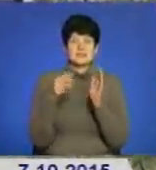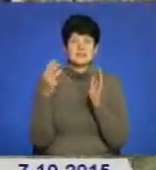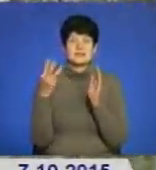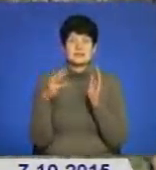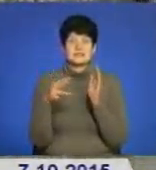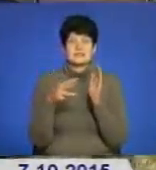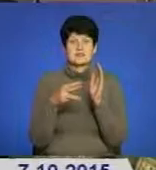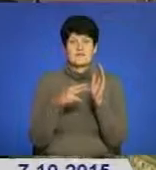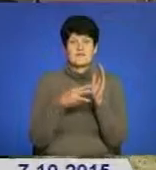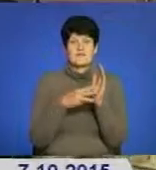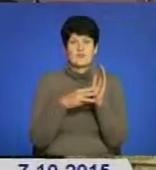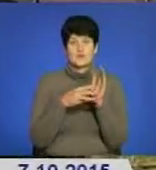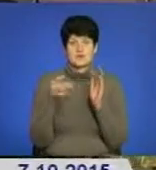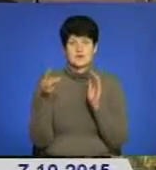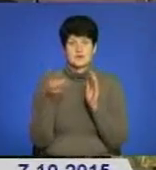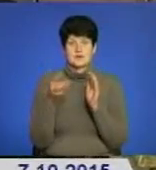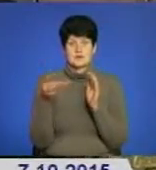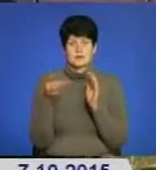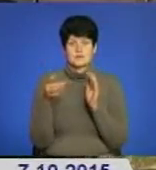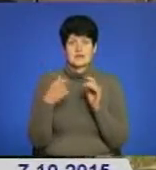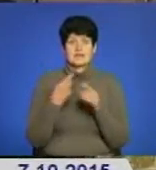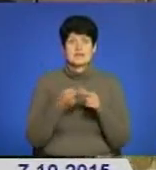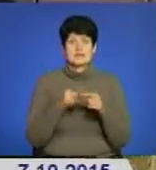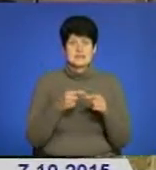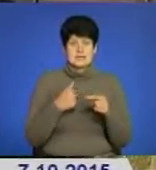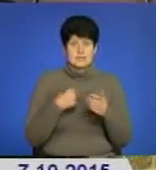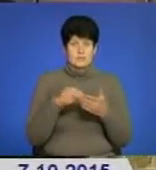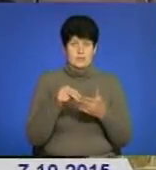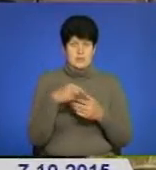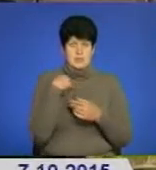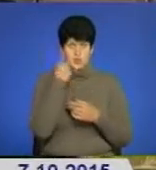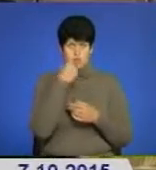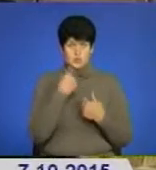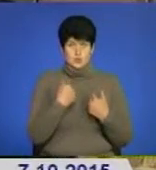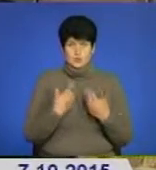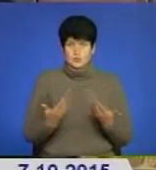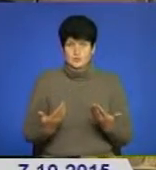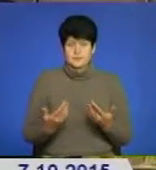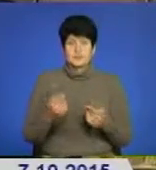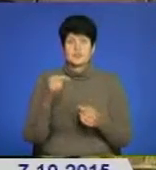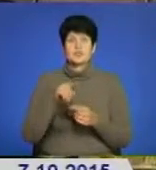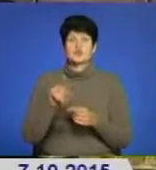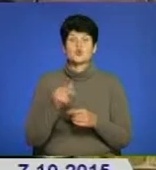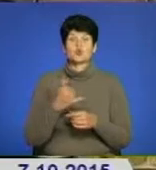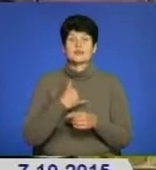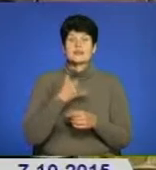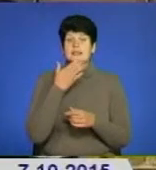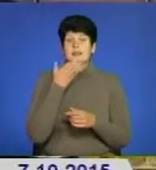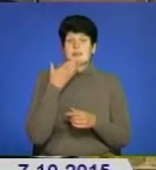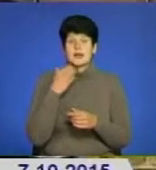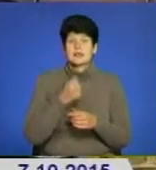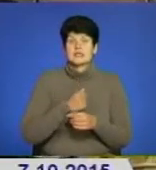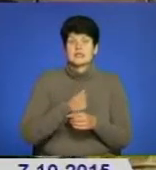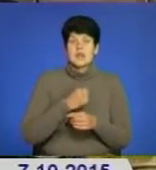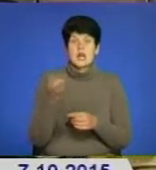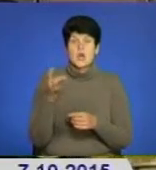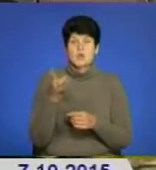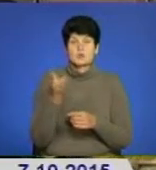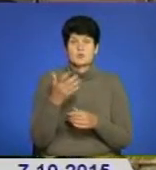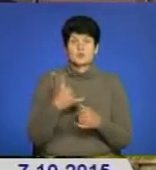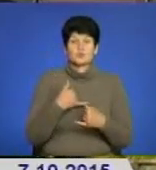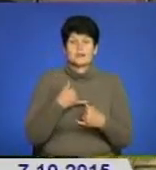36-38 розмірів. Це взуття я купляла особисто, тому що в нас, на жаль, немає розмірів. У